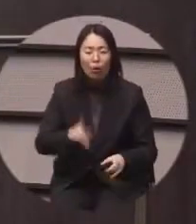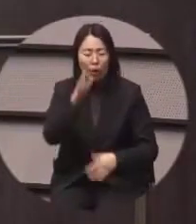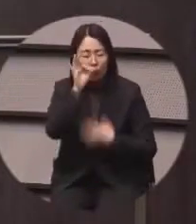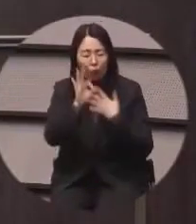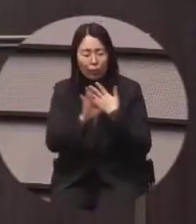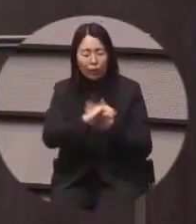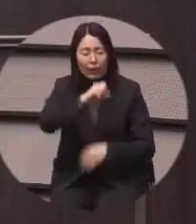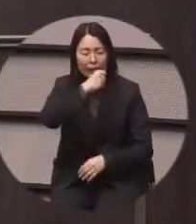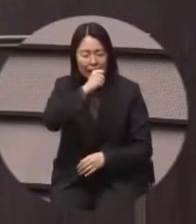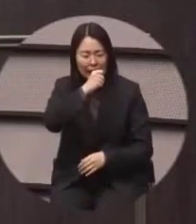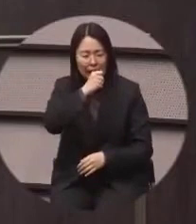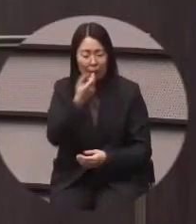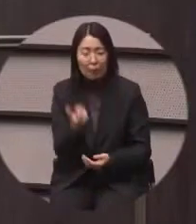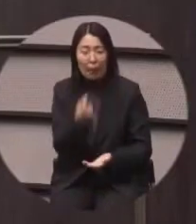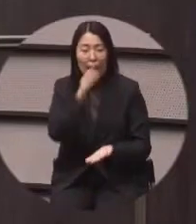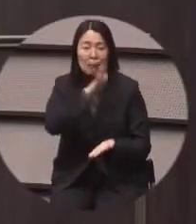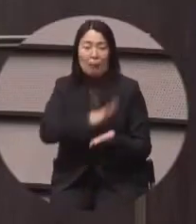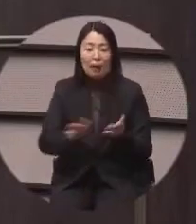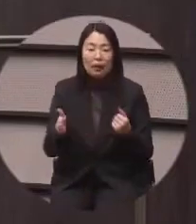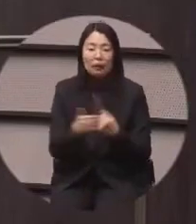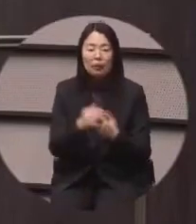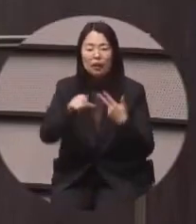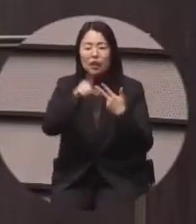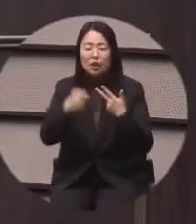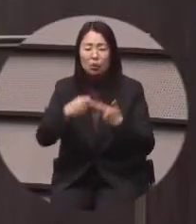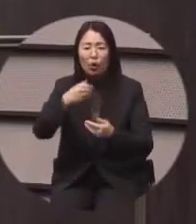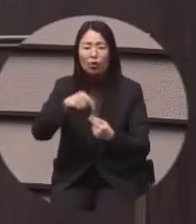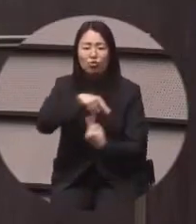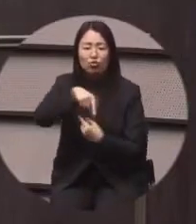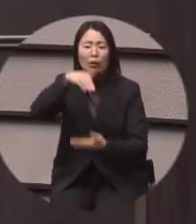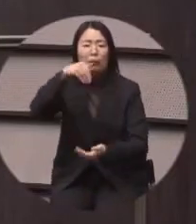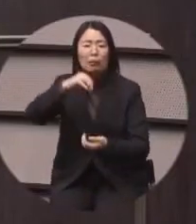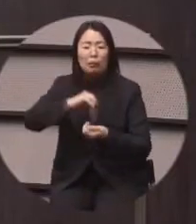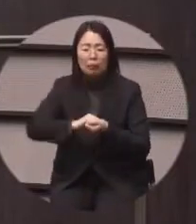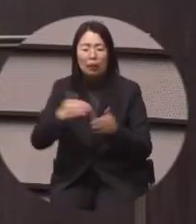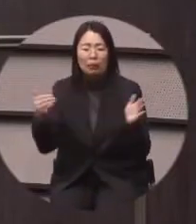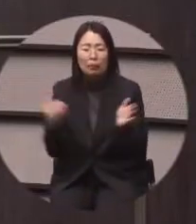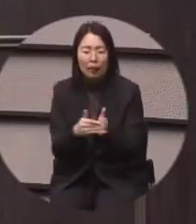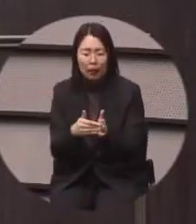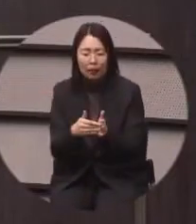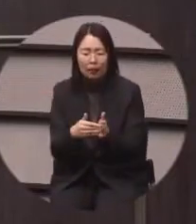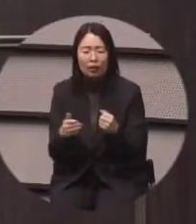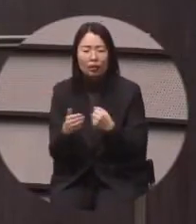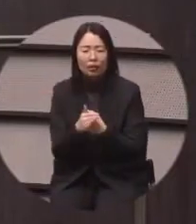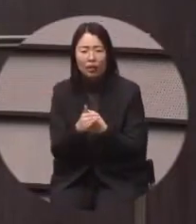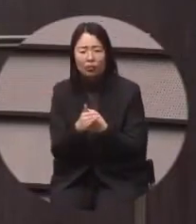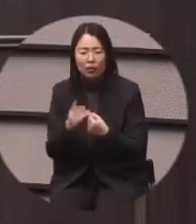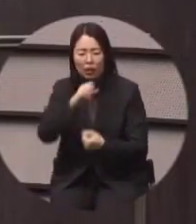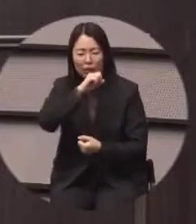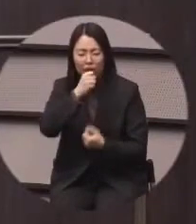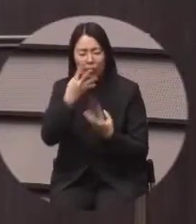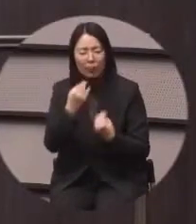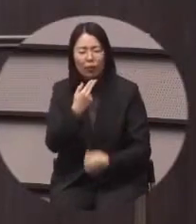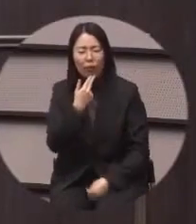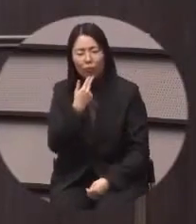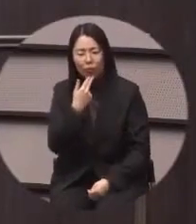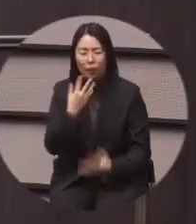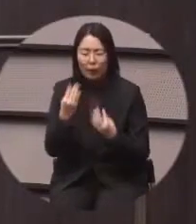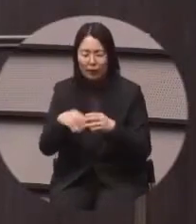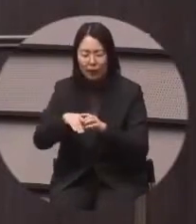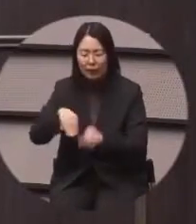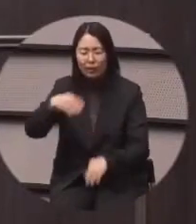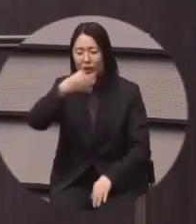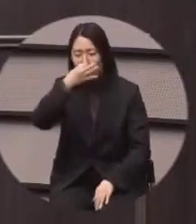경우 예산의 조기 소진으로 7월에 운영이 중단되는 등 근본적인 해결책으로서는 부족한 상황입니다.